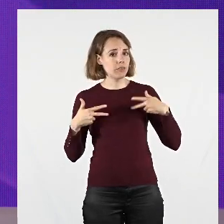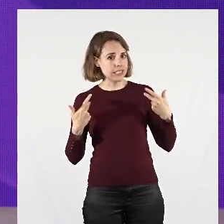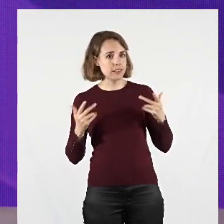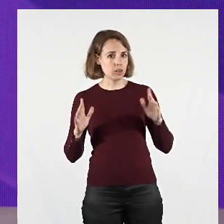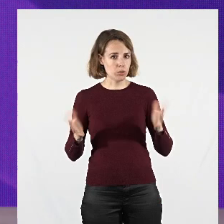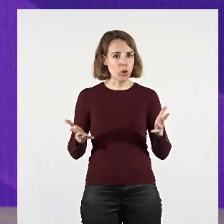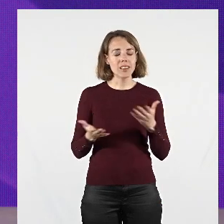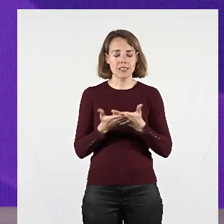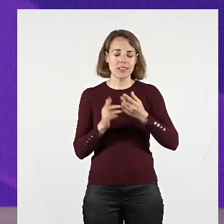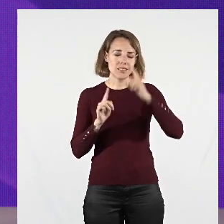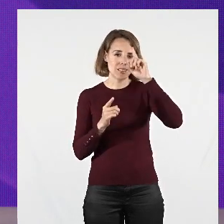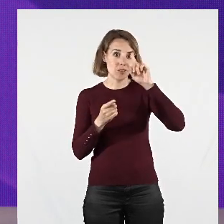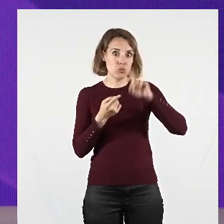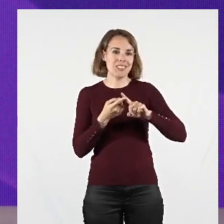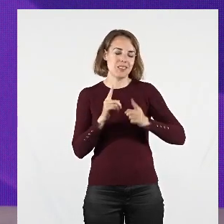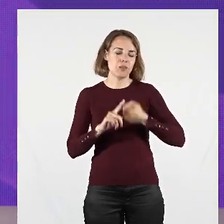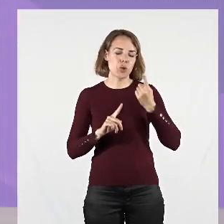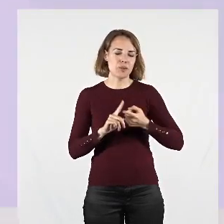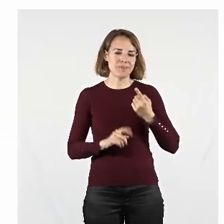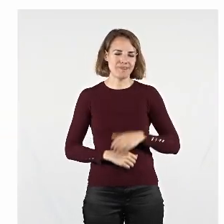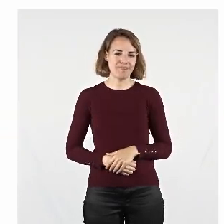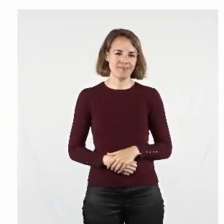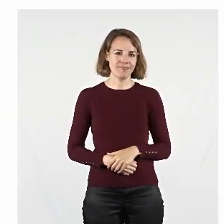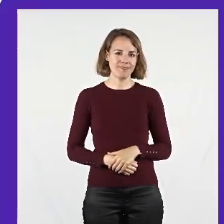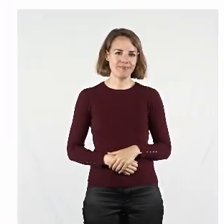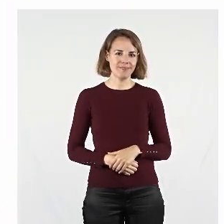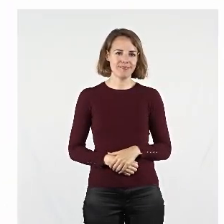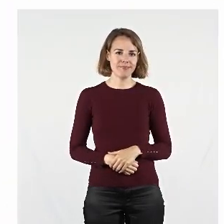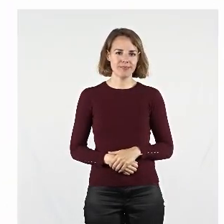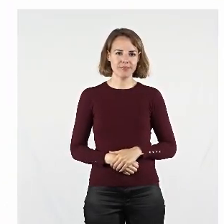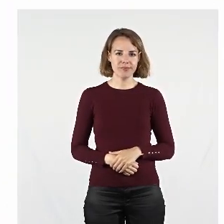sujet d'importance. Jingle pour cette table ronde.